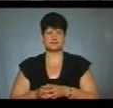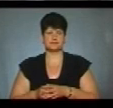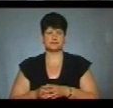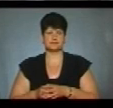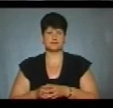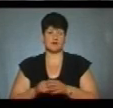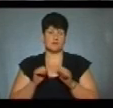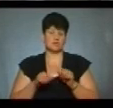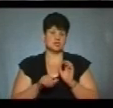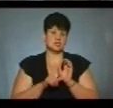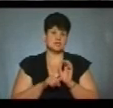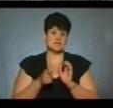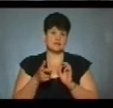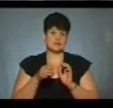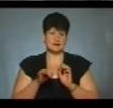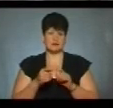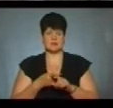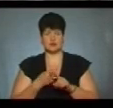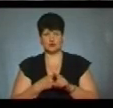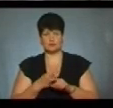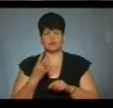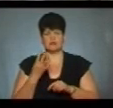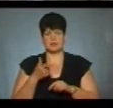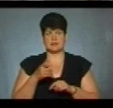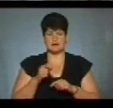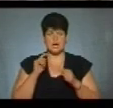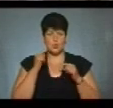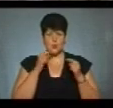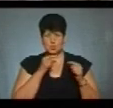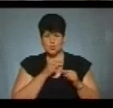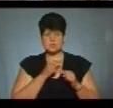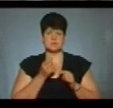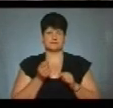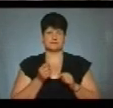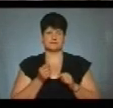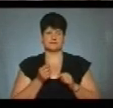Десь, може, 6 гектарів картоплі, 4 гектари кукурудзи, так як ми,